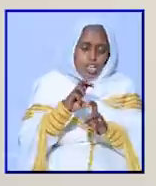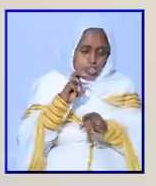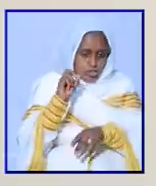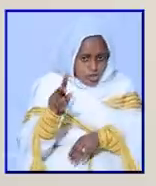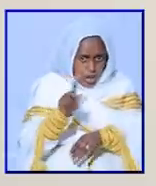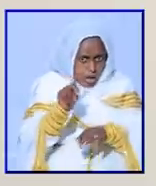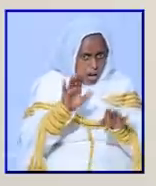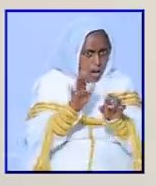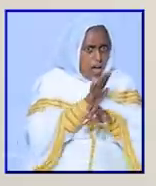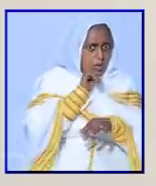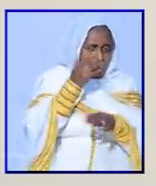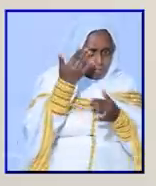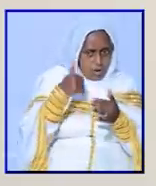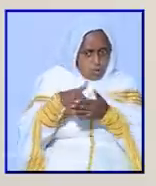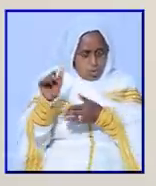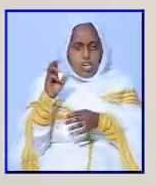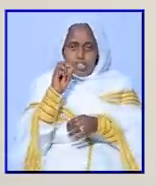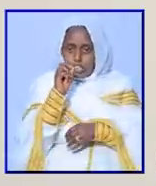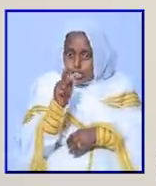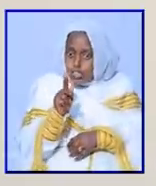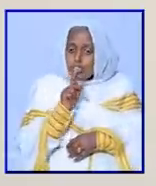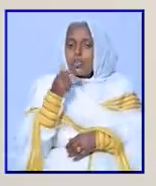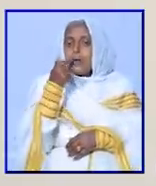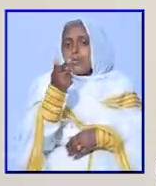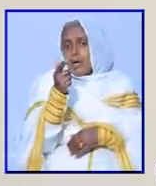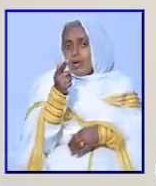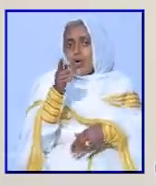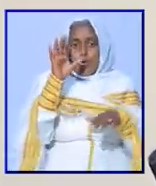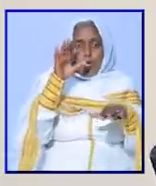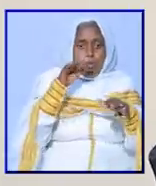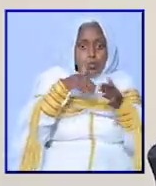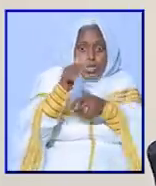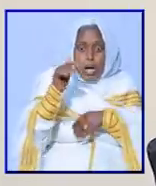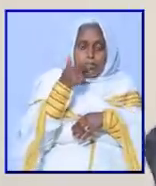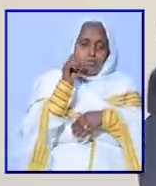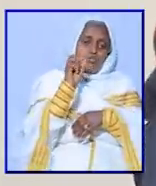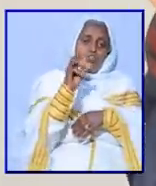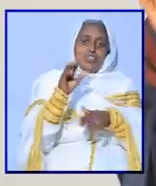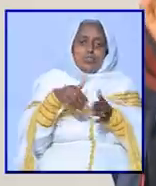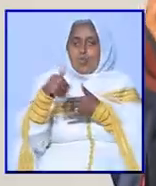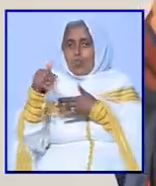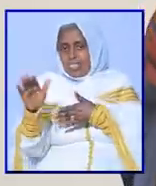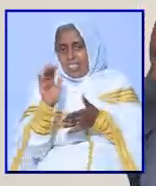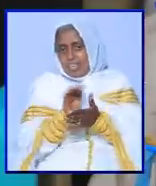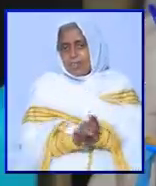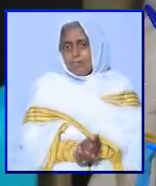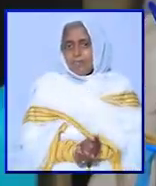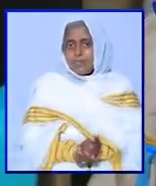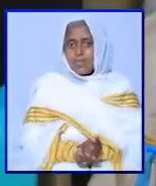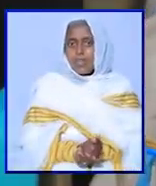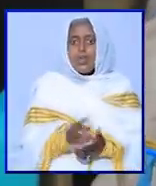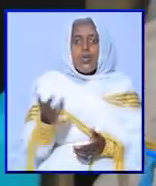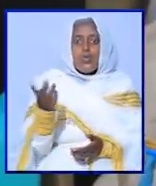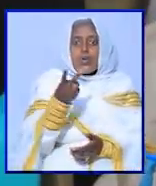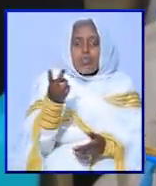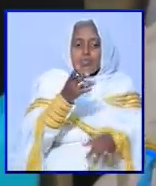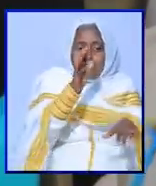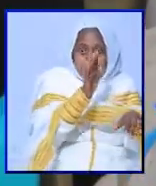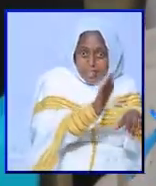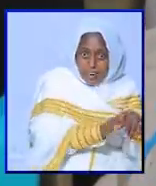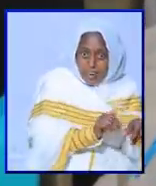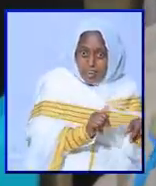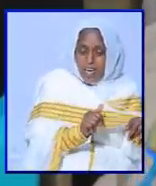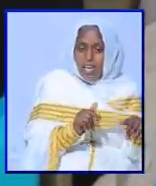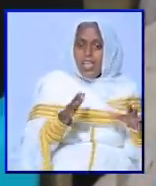እሺ አይ አልበቃህምና ወጣ እሺ ነው የሚባለው ወጣ ሲሉት ወጣ እዛ